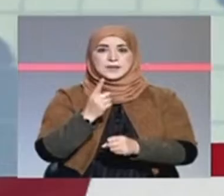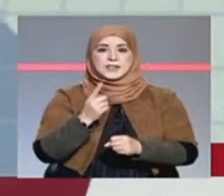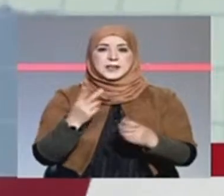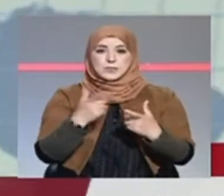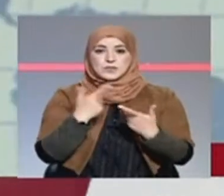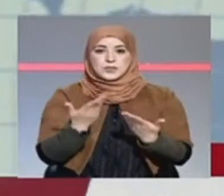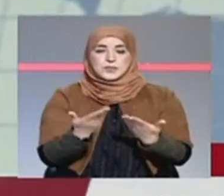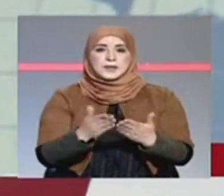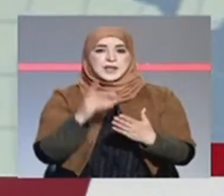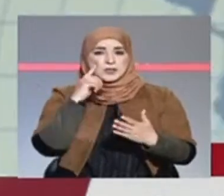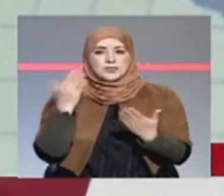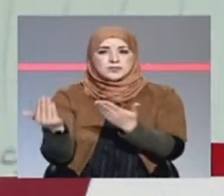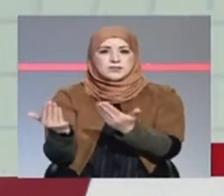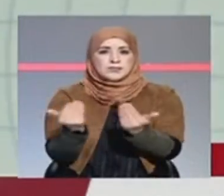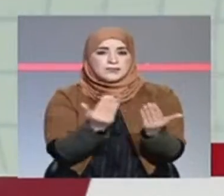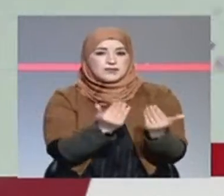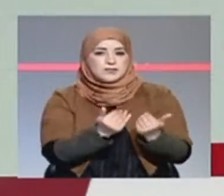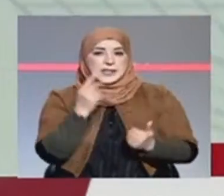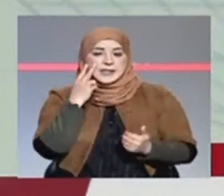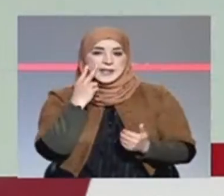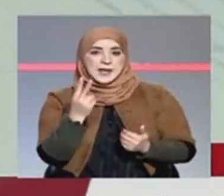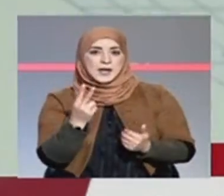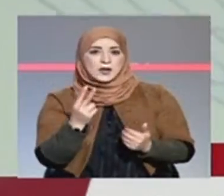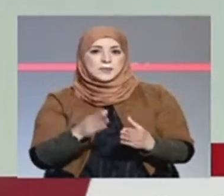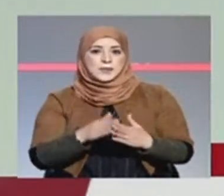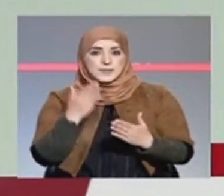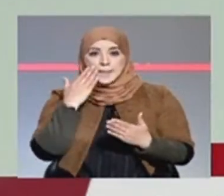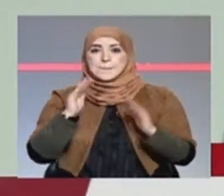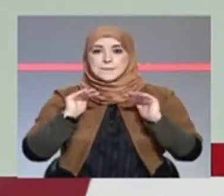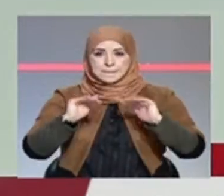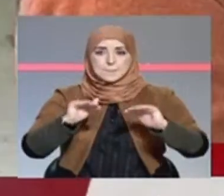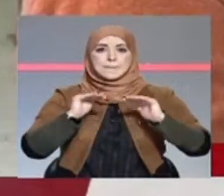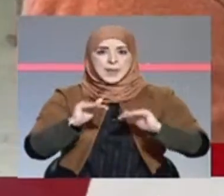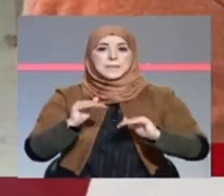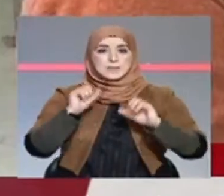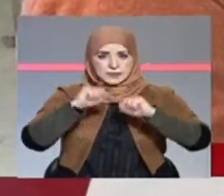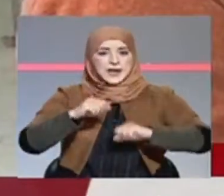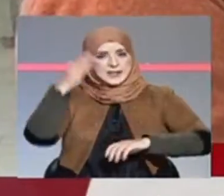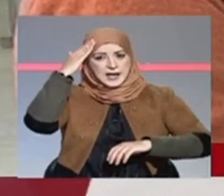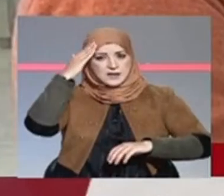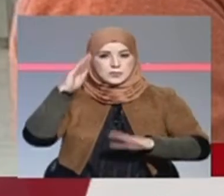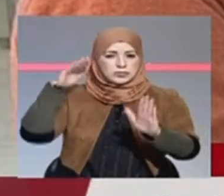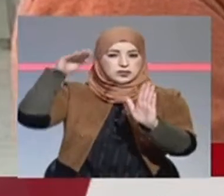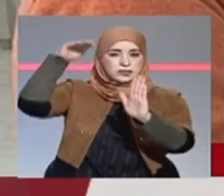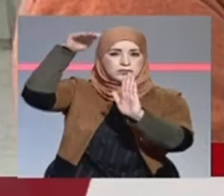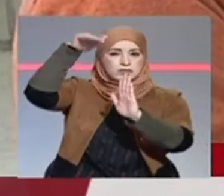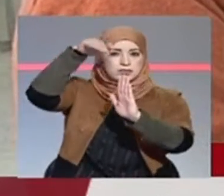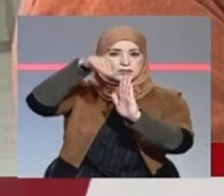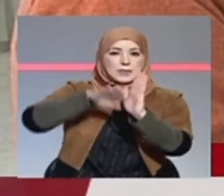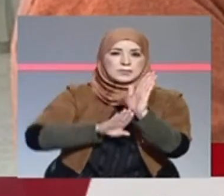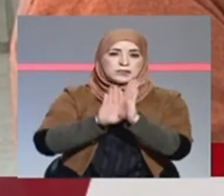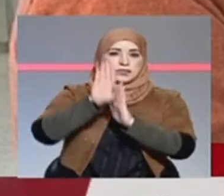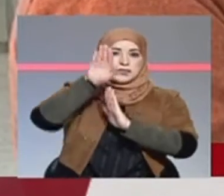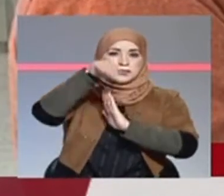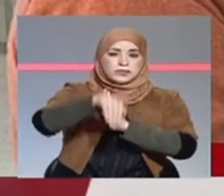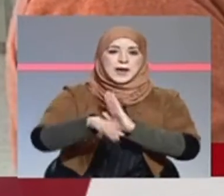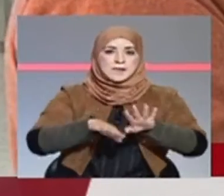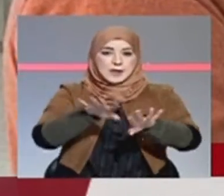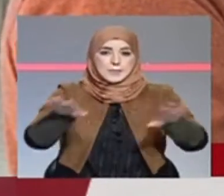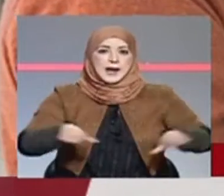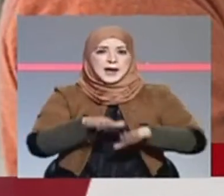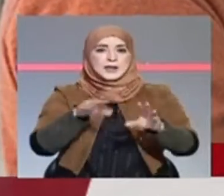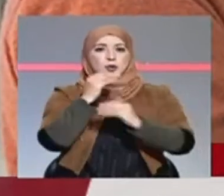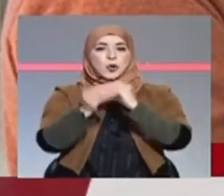حاله ترقب وتوجه رغم توقعات بسقوطه في البحار والمحيطات او المناطق غير الاهله